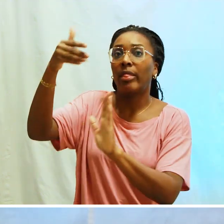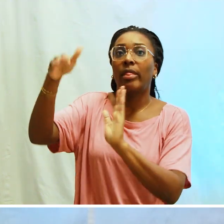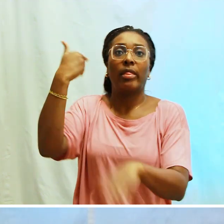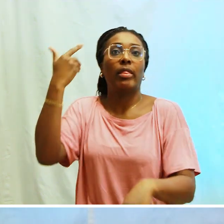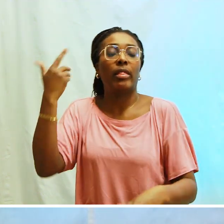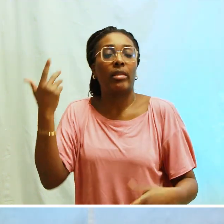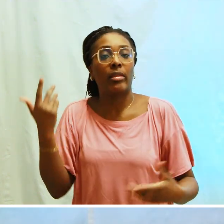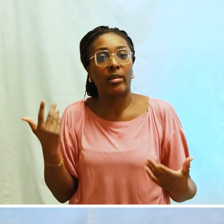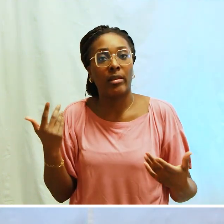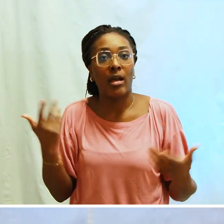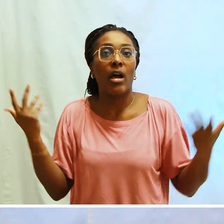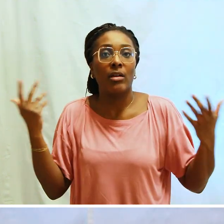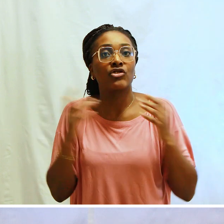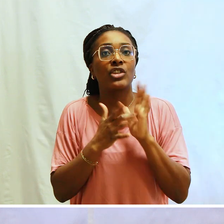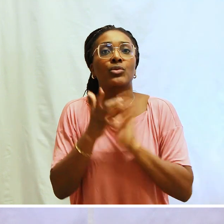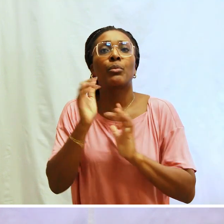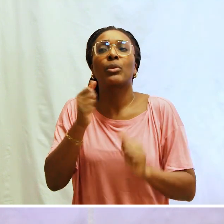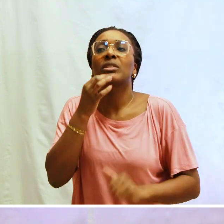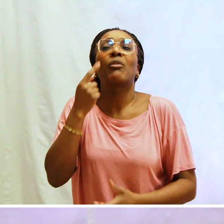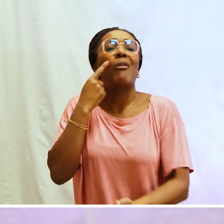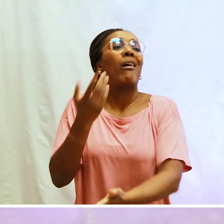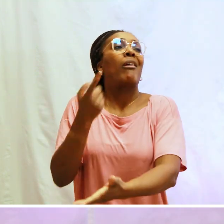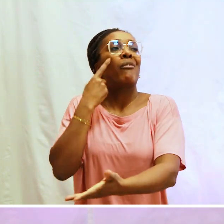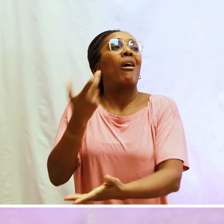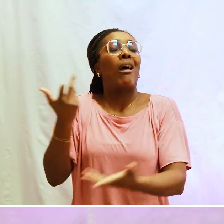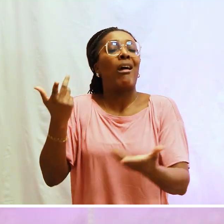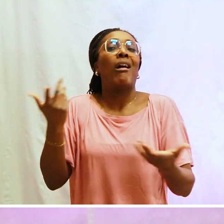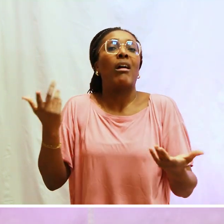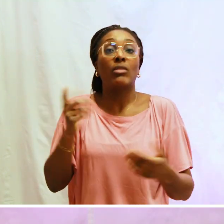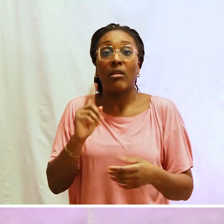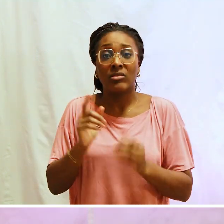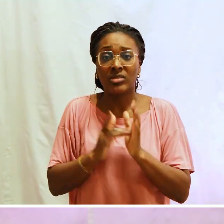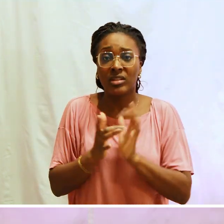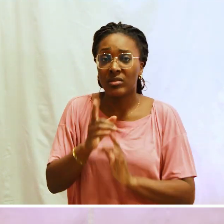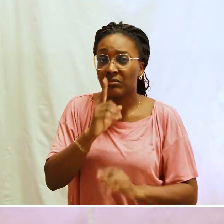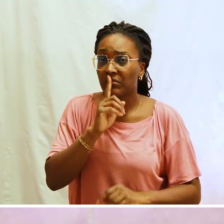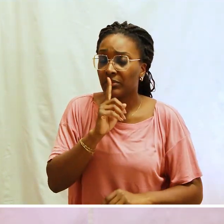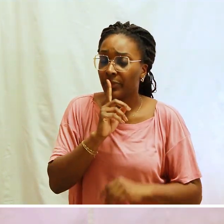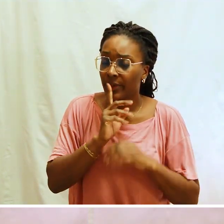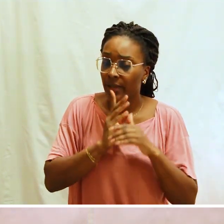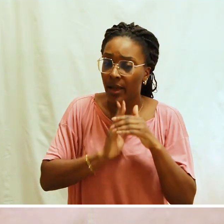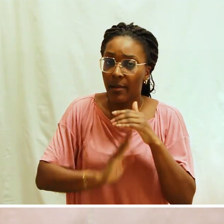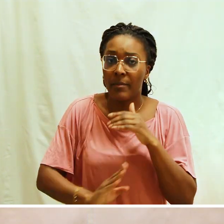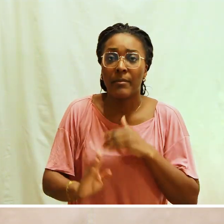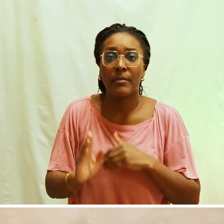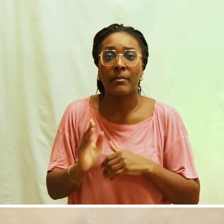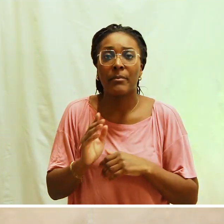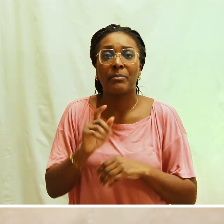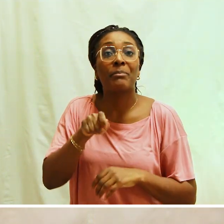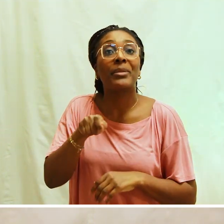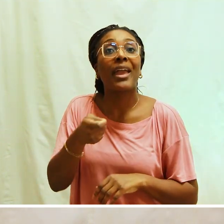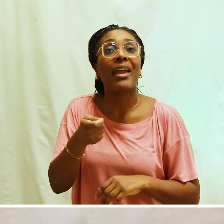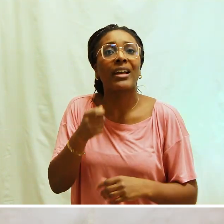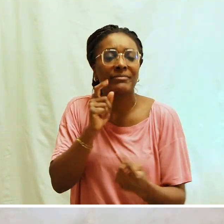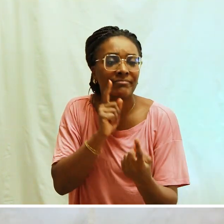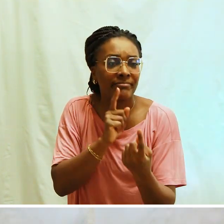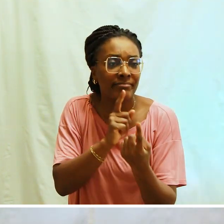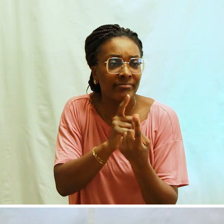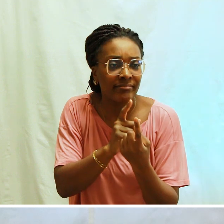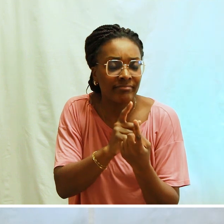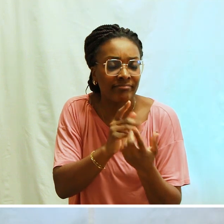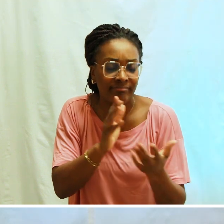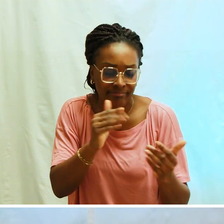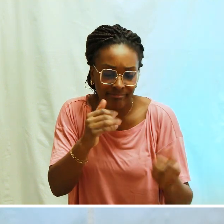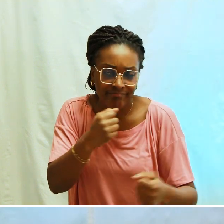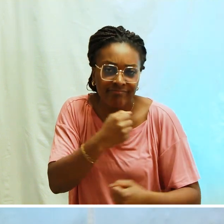il aurait pu dire, vous voyez, j'avais raison, etc., s'élever. Non, Jésus est resté humble. Il s'est même rapproché de Pierre. Et puis, il a